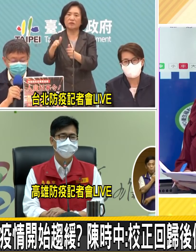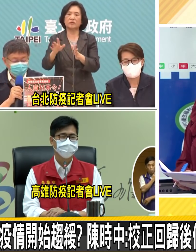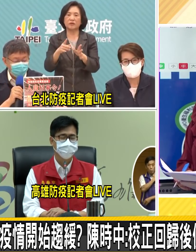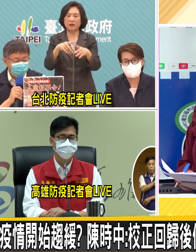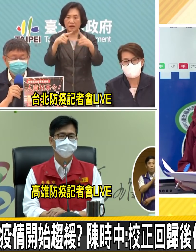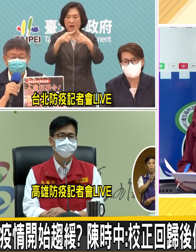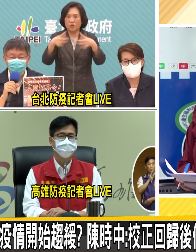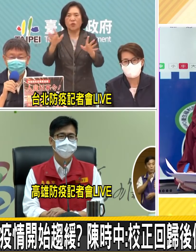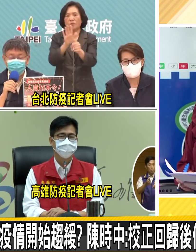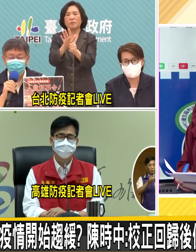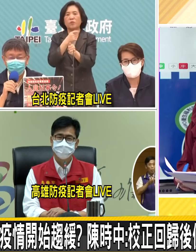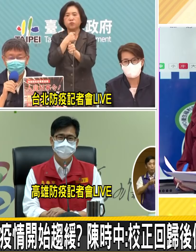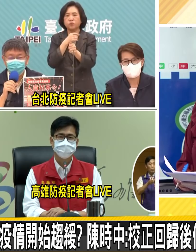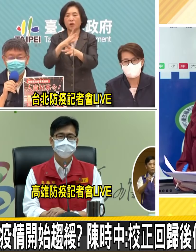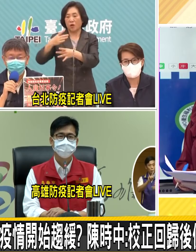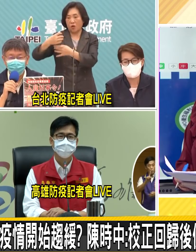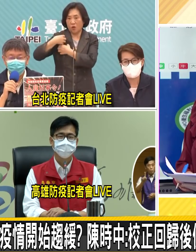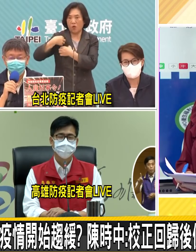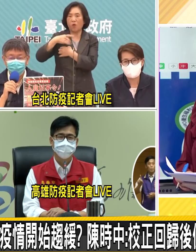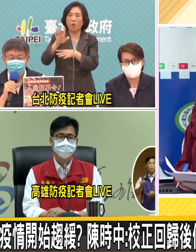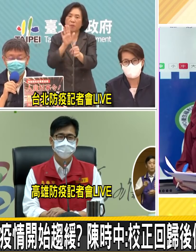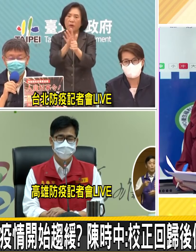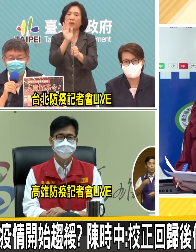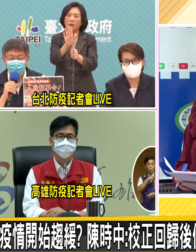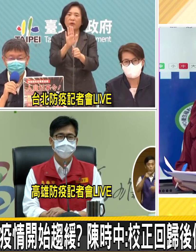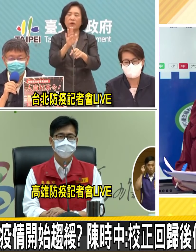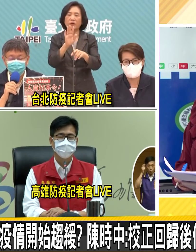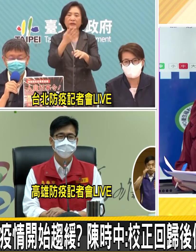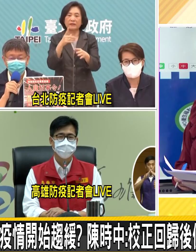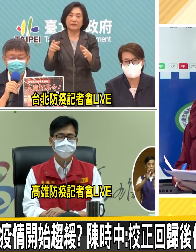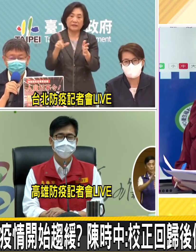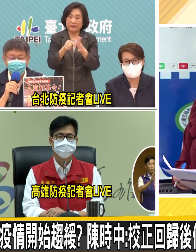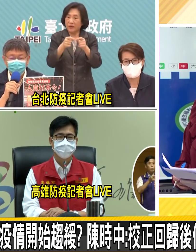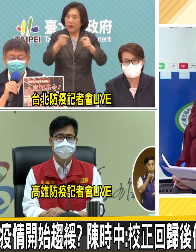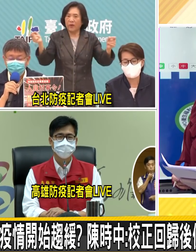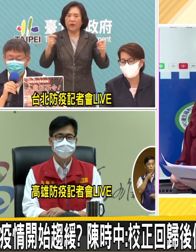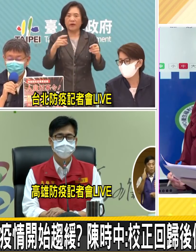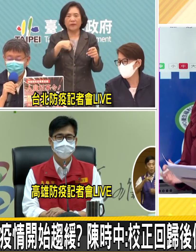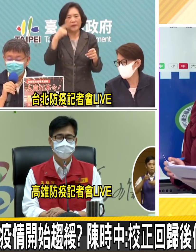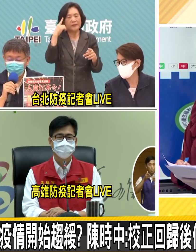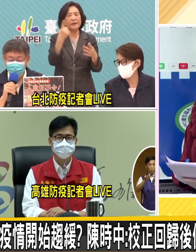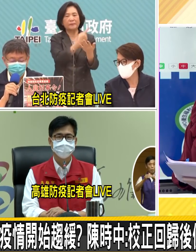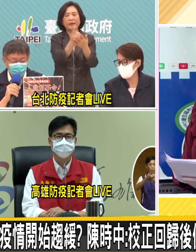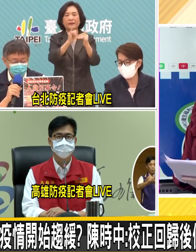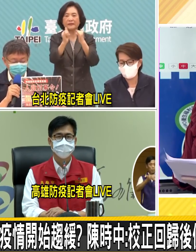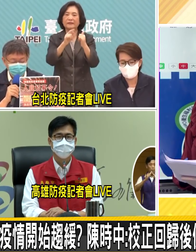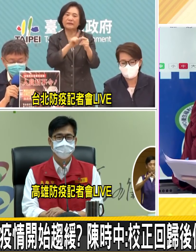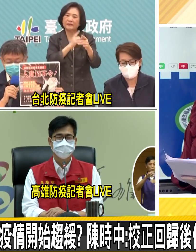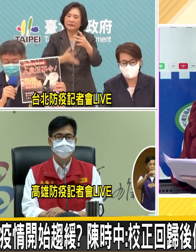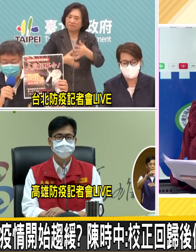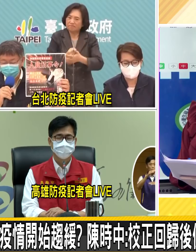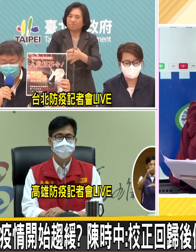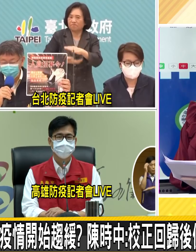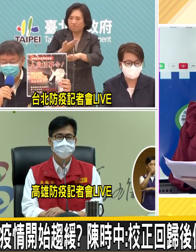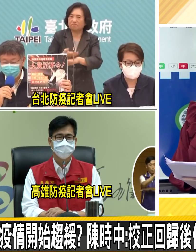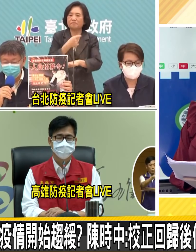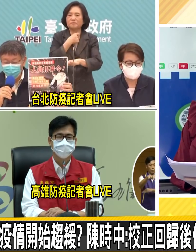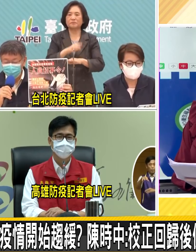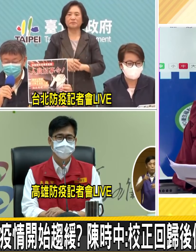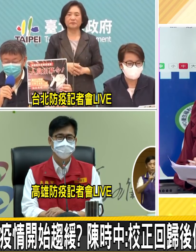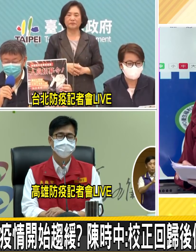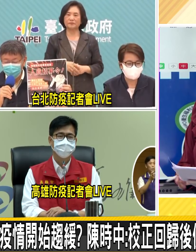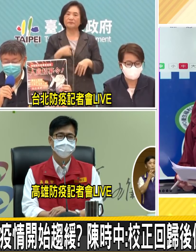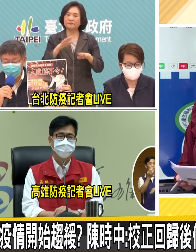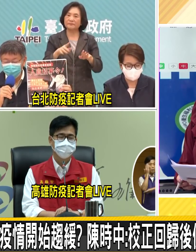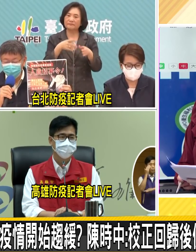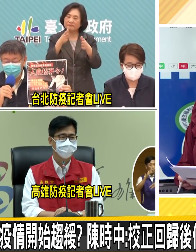是一开始很高，现在很低的这个情况嘛。我们来看一下今天最新公布校正回归，回归到什么时候？我们都一直以